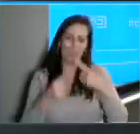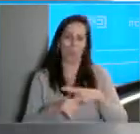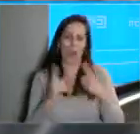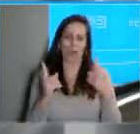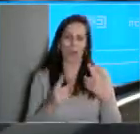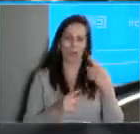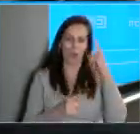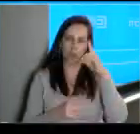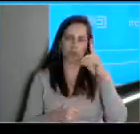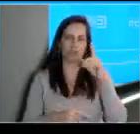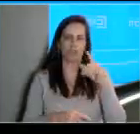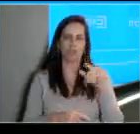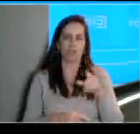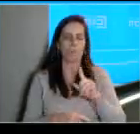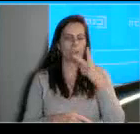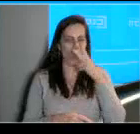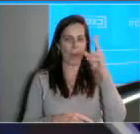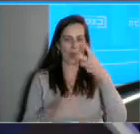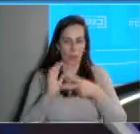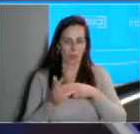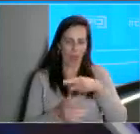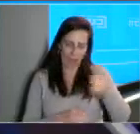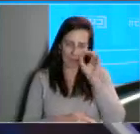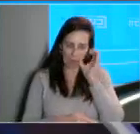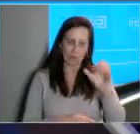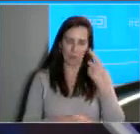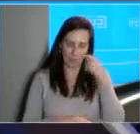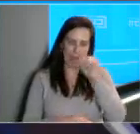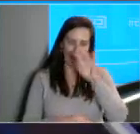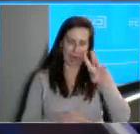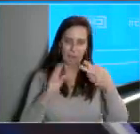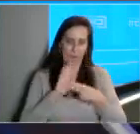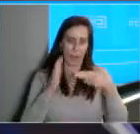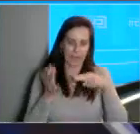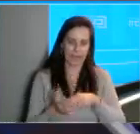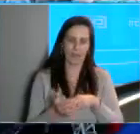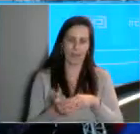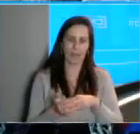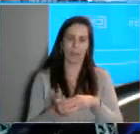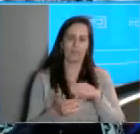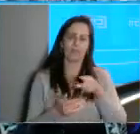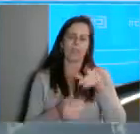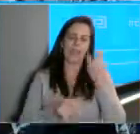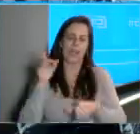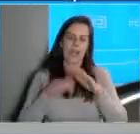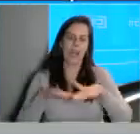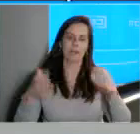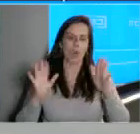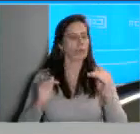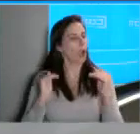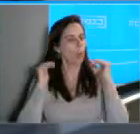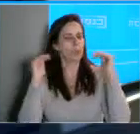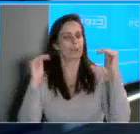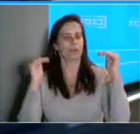אחר לגמרי. אני חושב שקהל היעד של התוכנית הזאת, אתם הצופים שאנחנו בעצם פונים אליהם, זה קהל מאוד מאוד